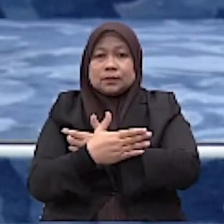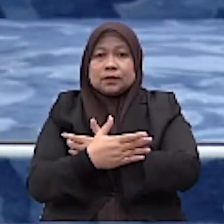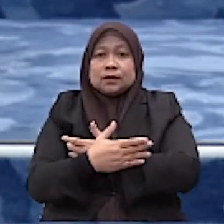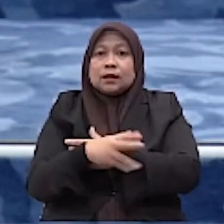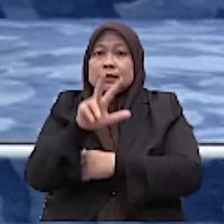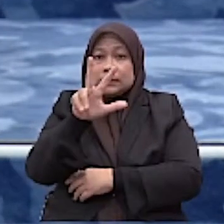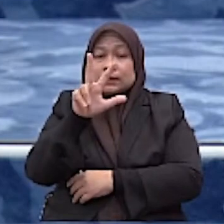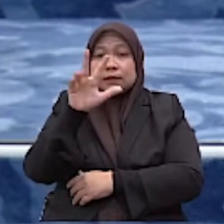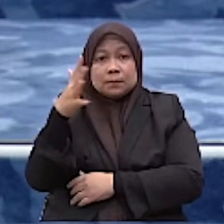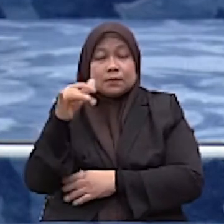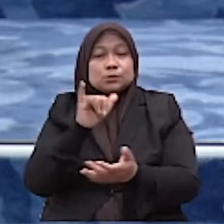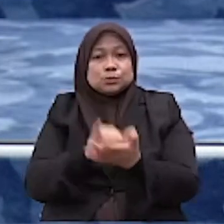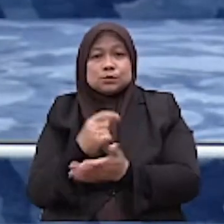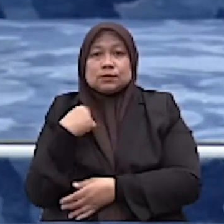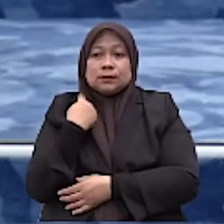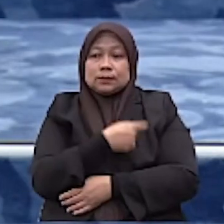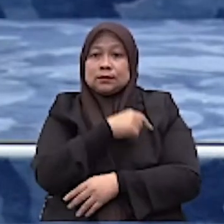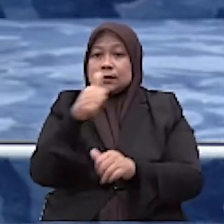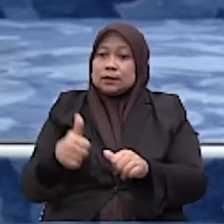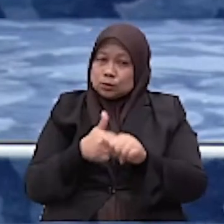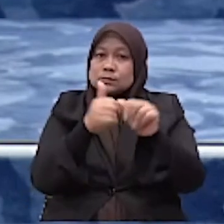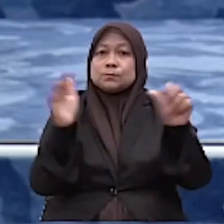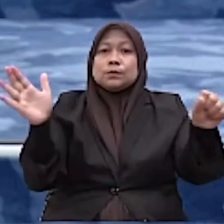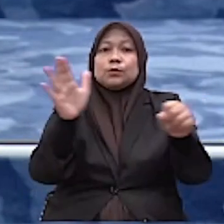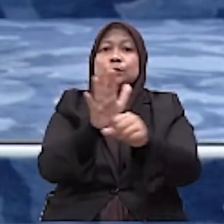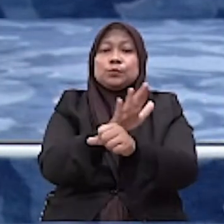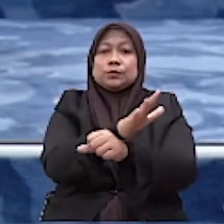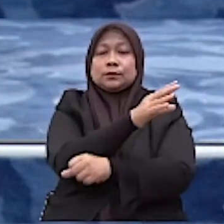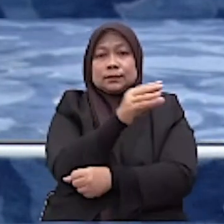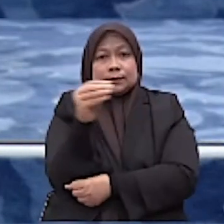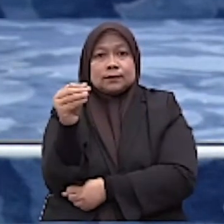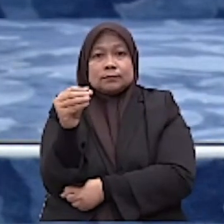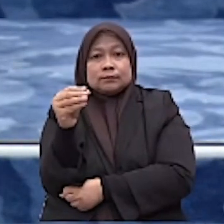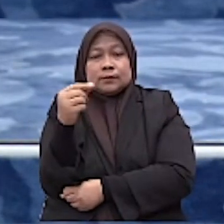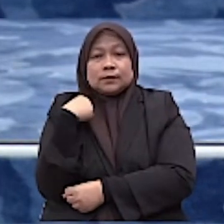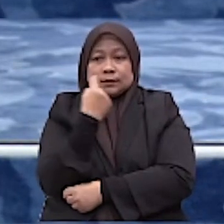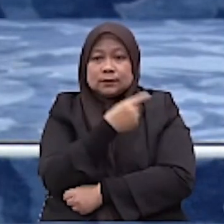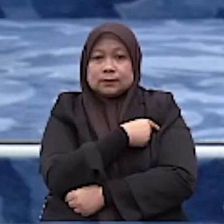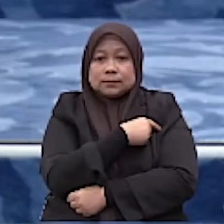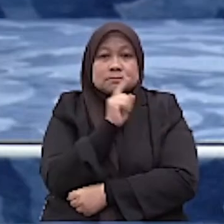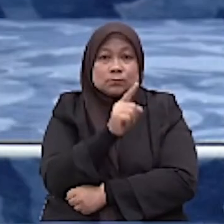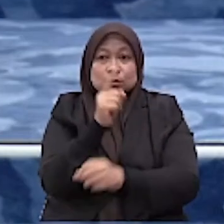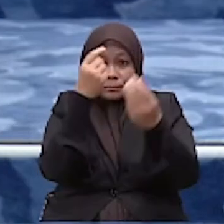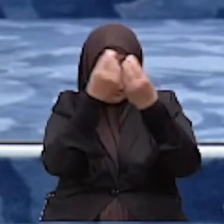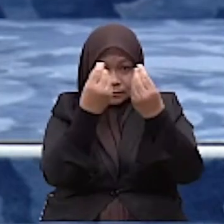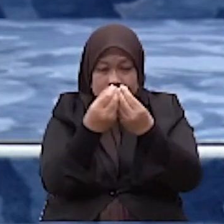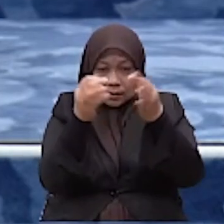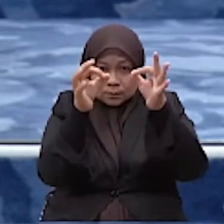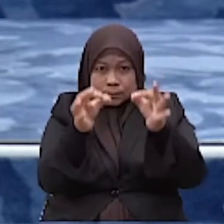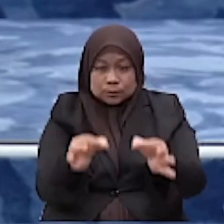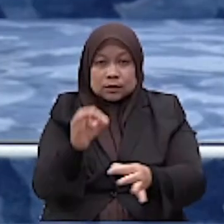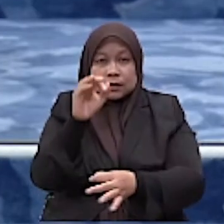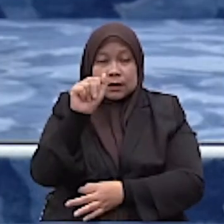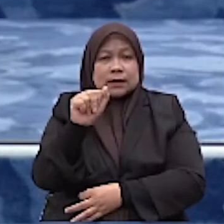15 itu kita patuhi sepenuhnya dan kita juga mengambil keputusan